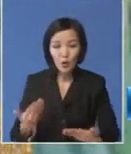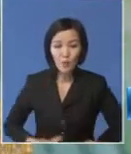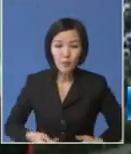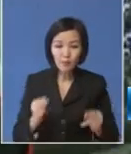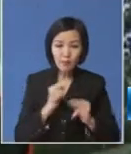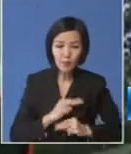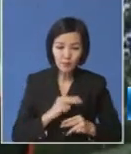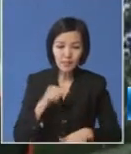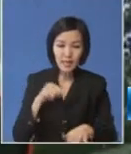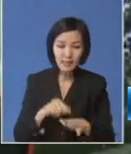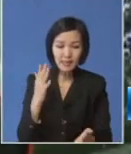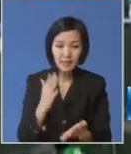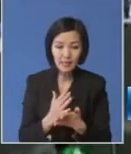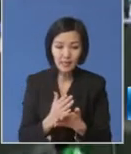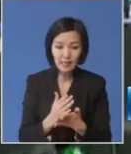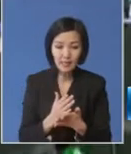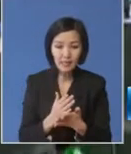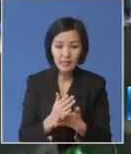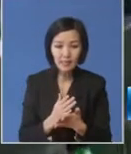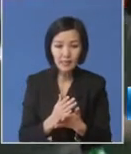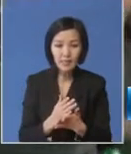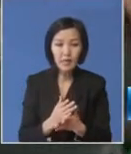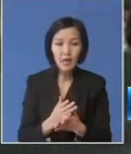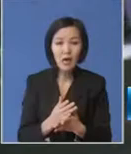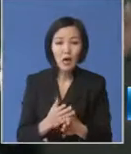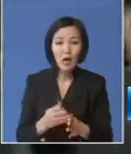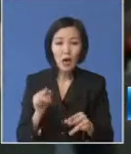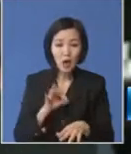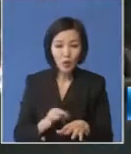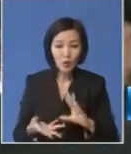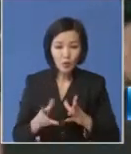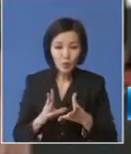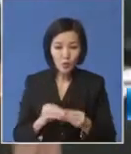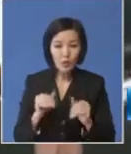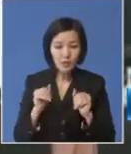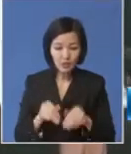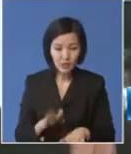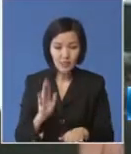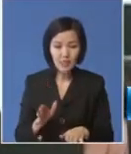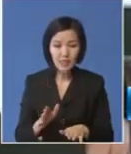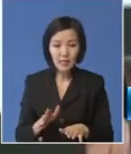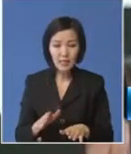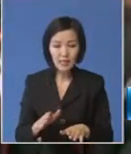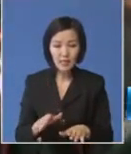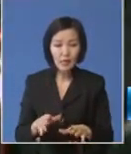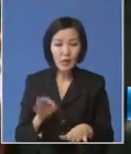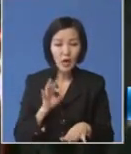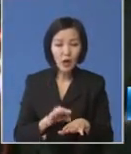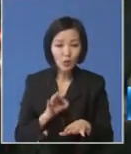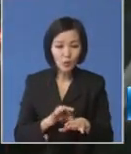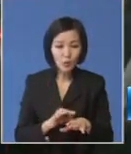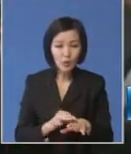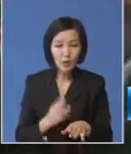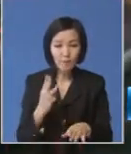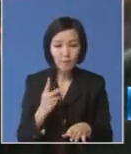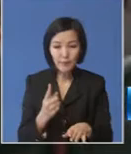жұмысына әсері анықталған жағдайда осындай диагноз қойылады. Халықаралық денсаулық сақтау ұйымының пікірінше, диагнозды қою үшін кем дегенде